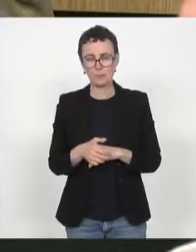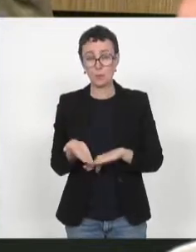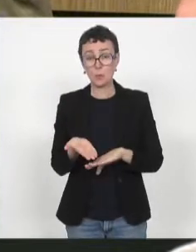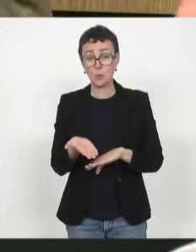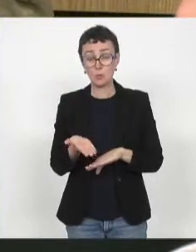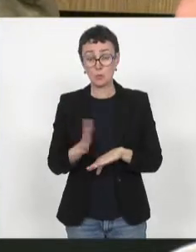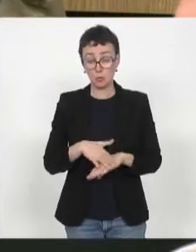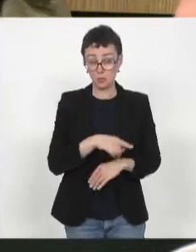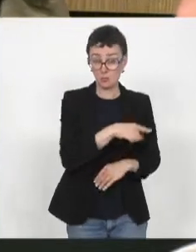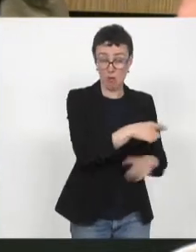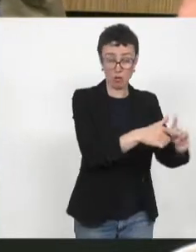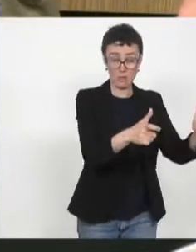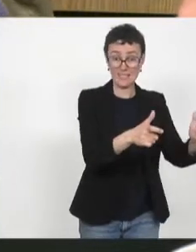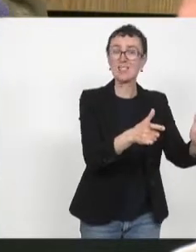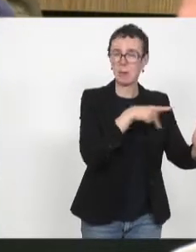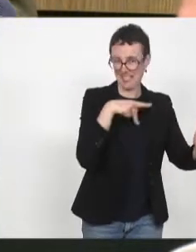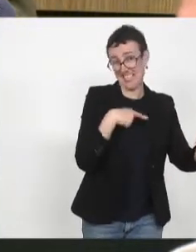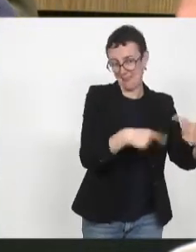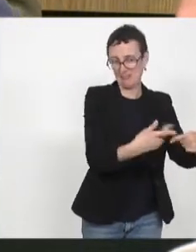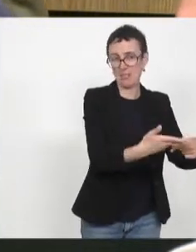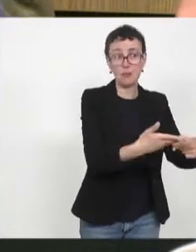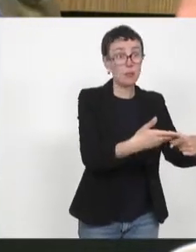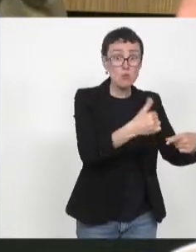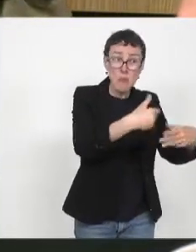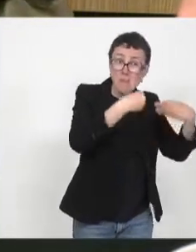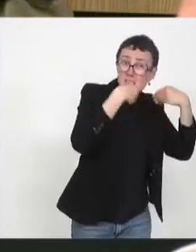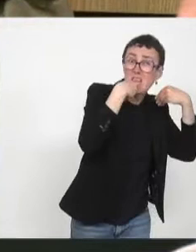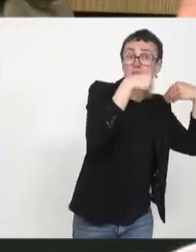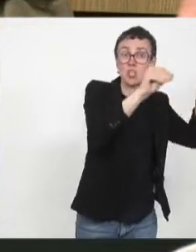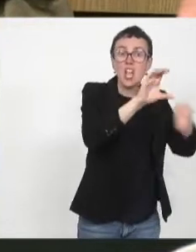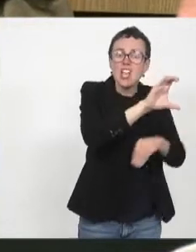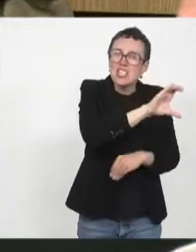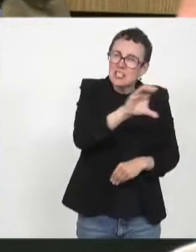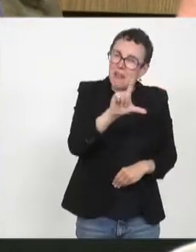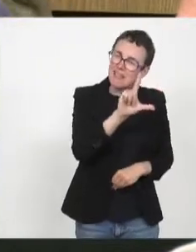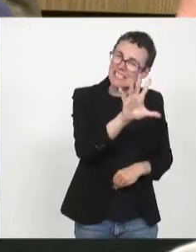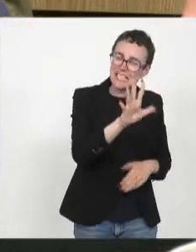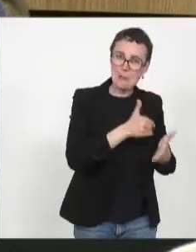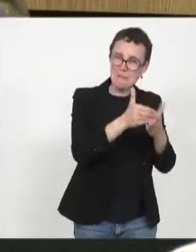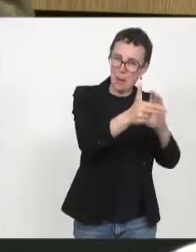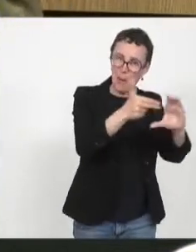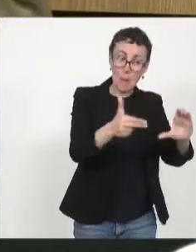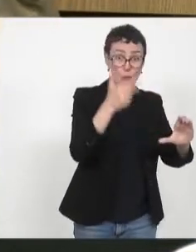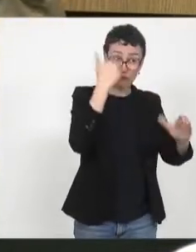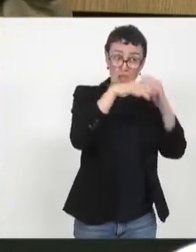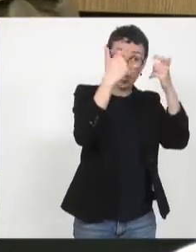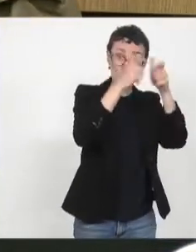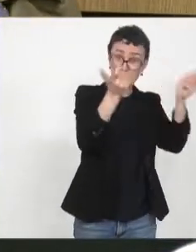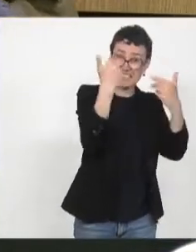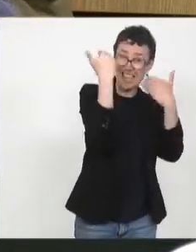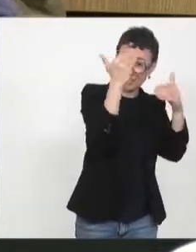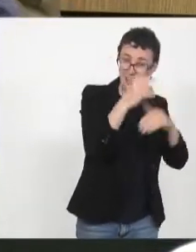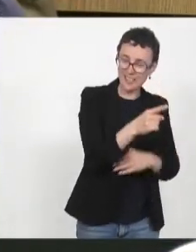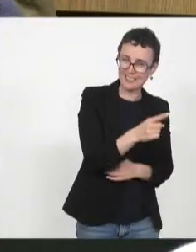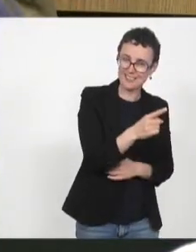de fonds étrangers, valorisé à 125 millions d'euros. Voxlog, un média connu dans le domaine de la